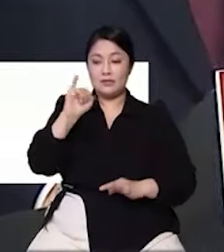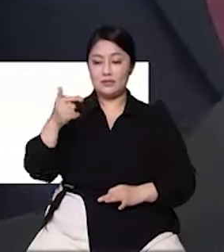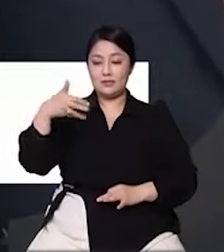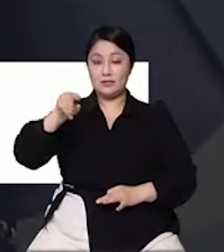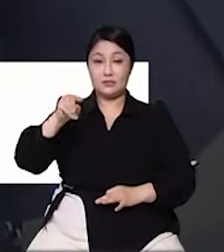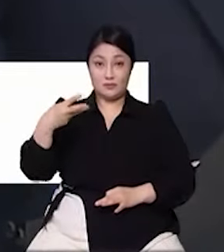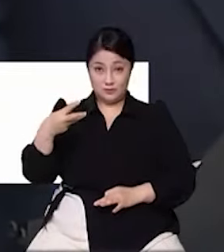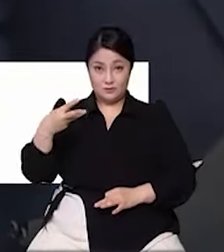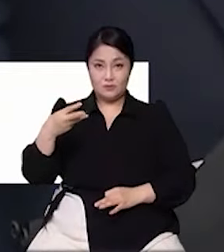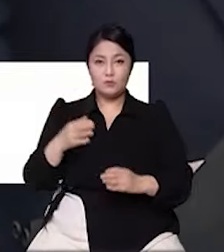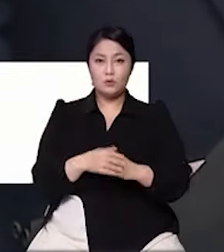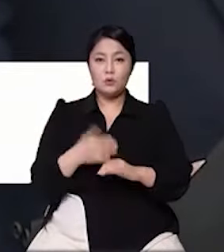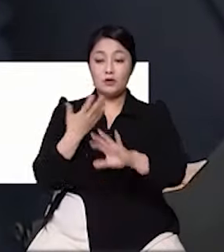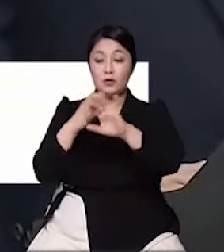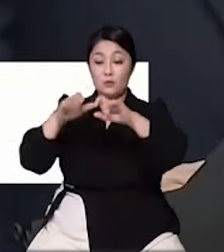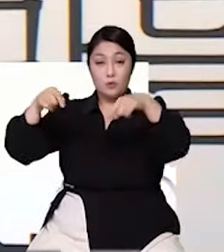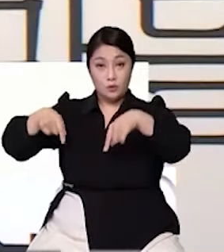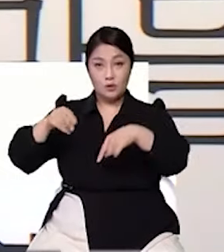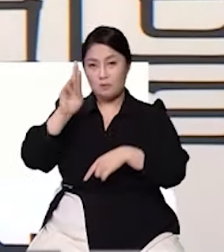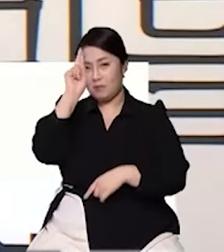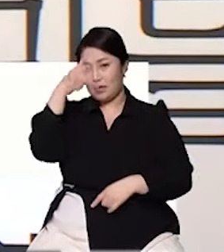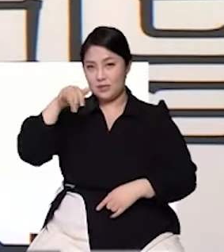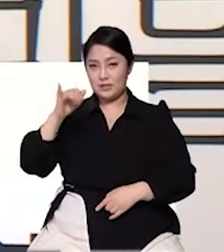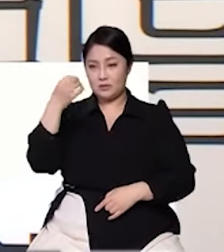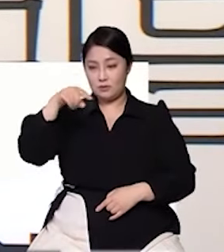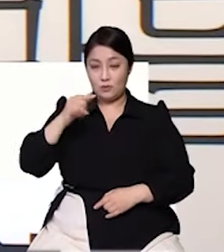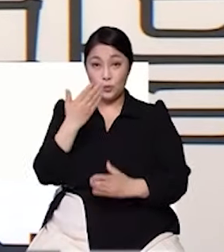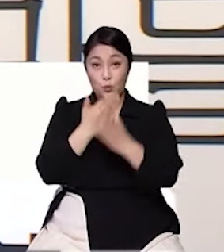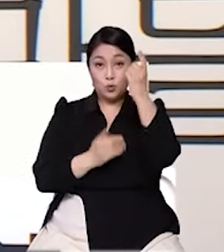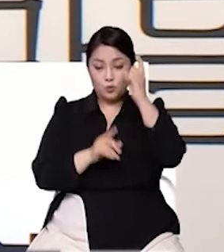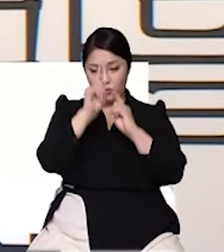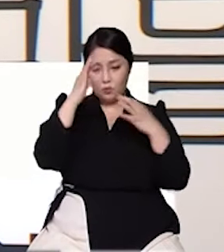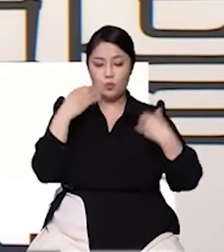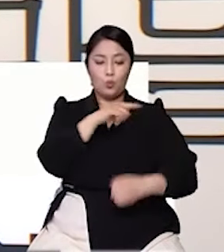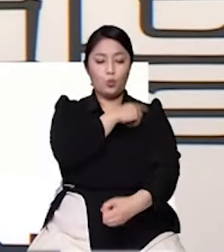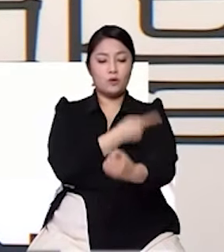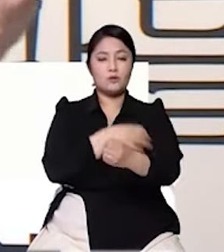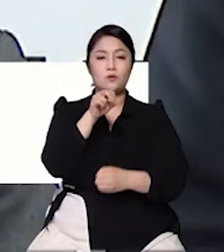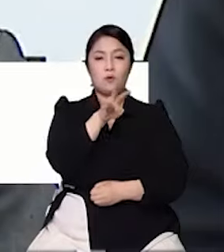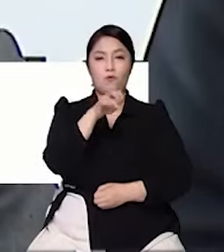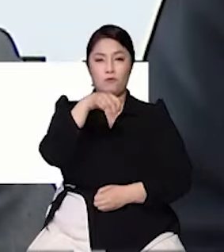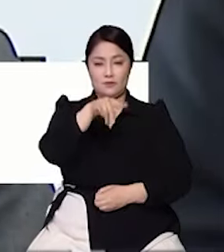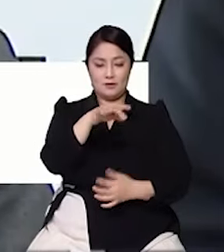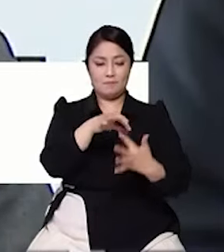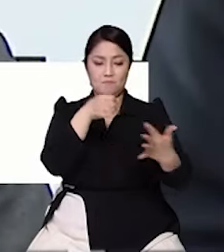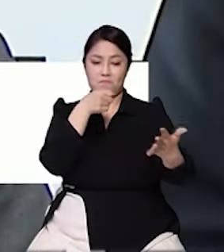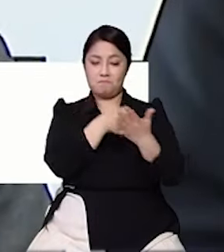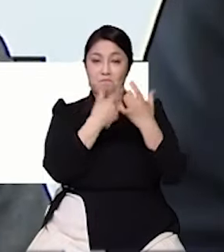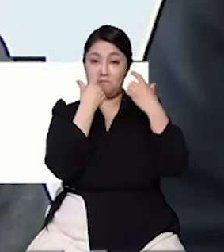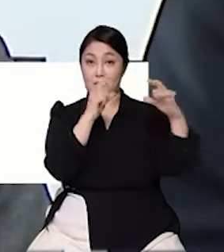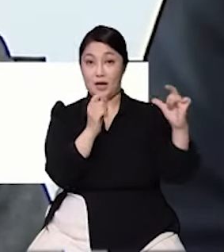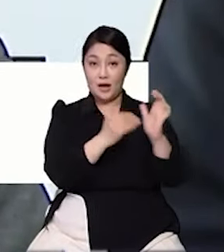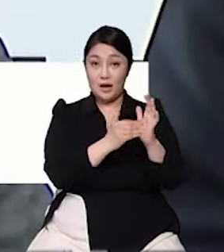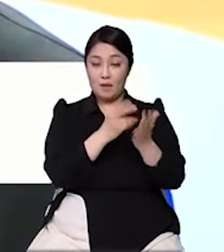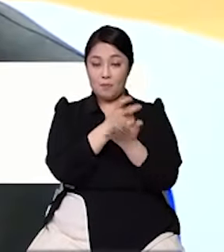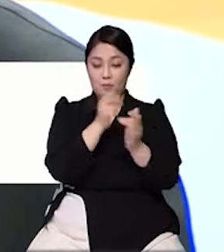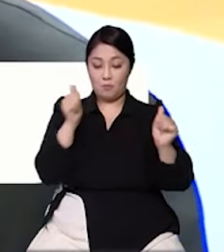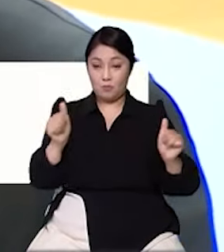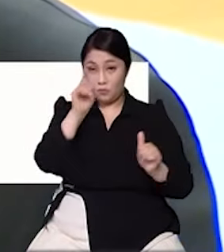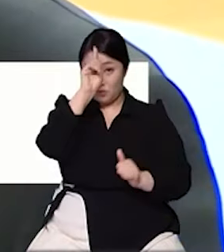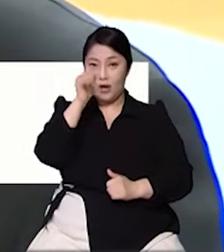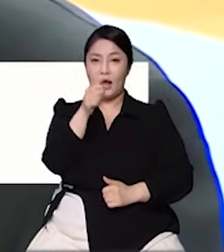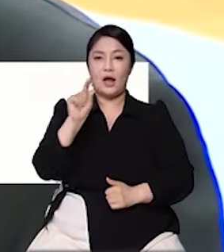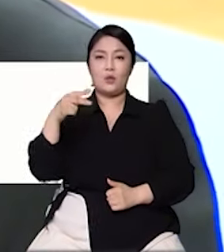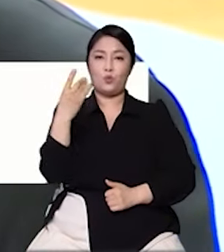한국의 대 총장 외교부 장관의 박진환 통일부 장관의 권영세 의원 을 각각 지명했습니다 법무부장관의